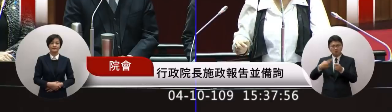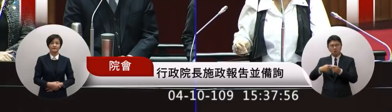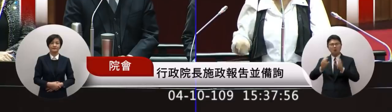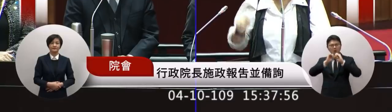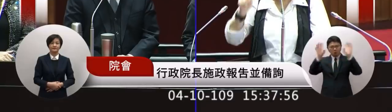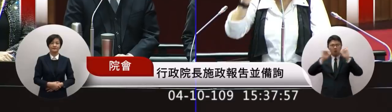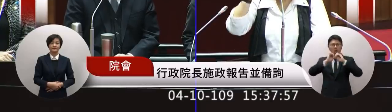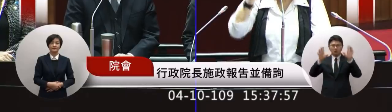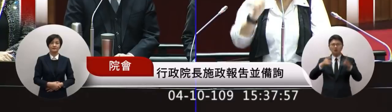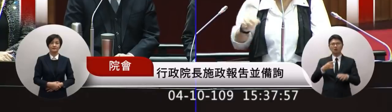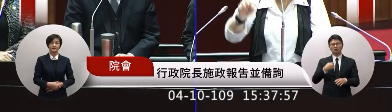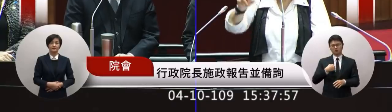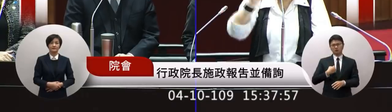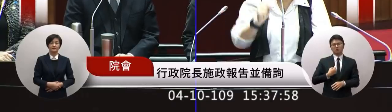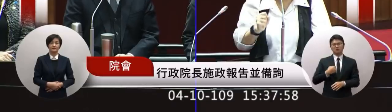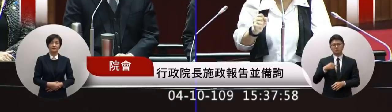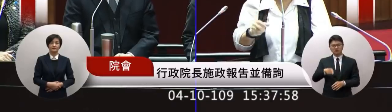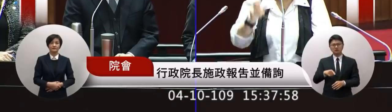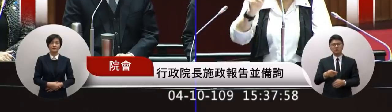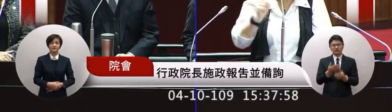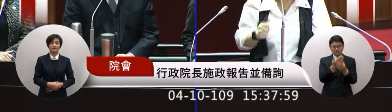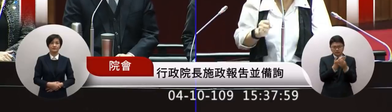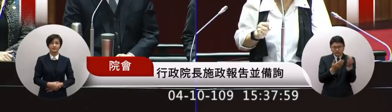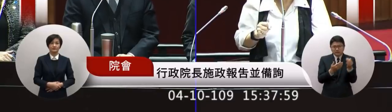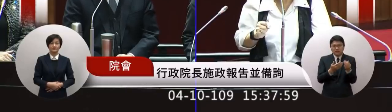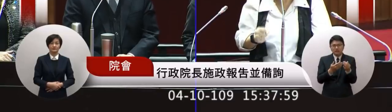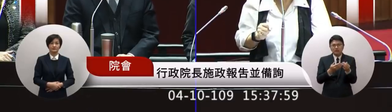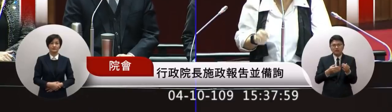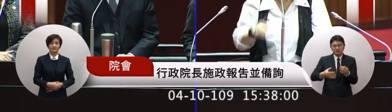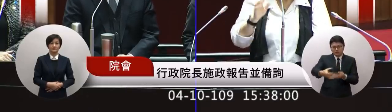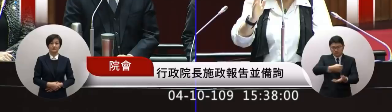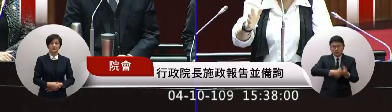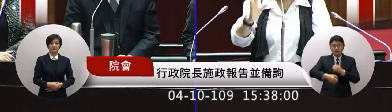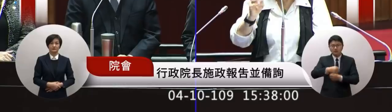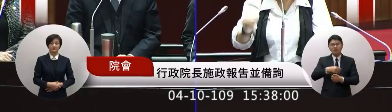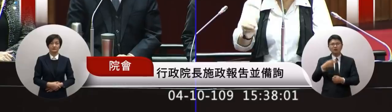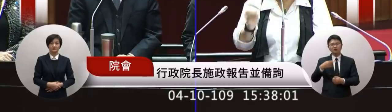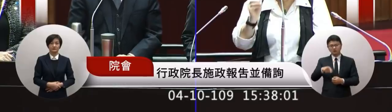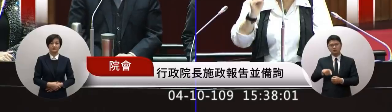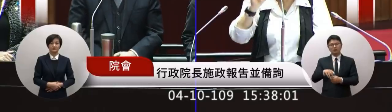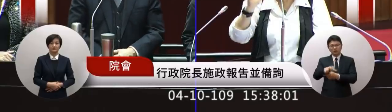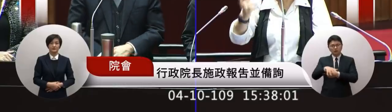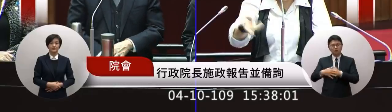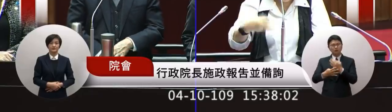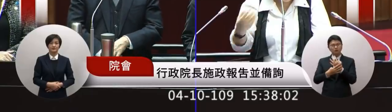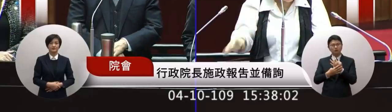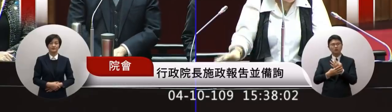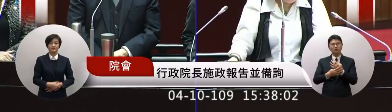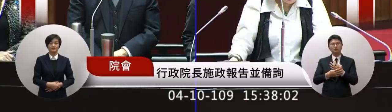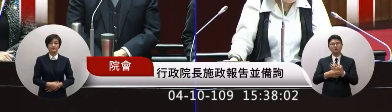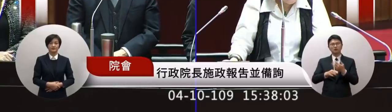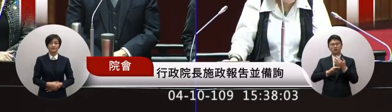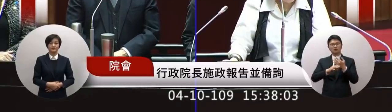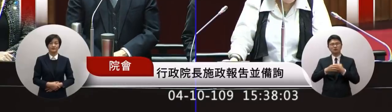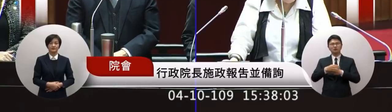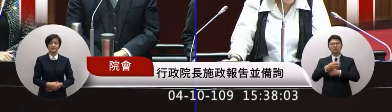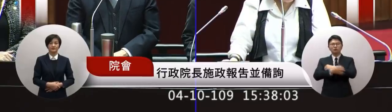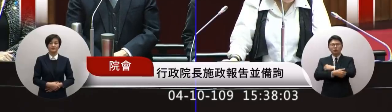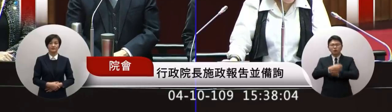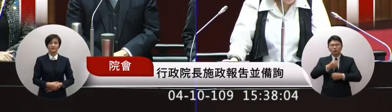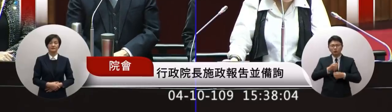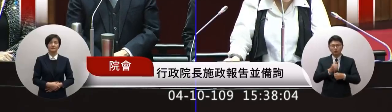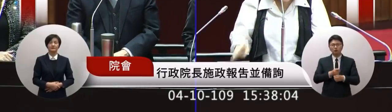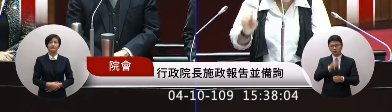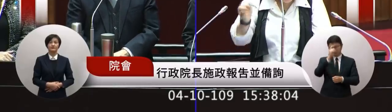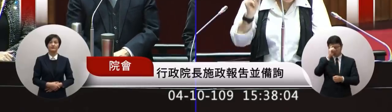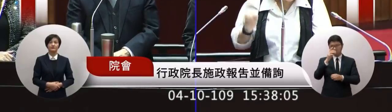啊，我们那个采茶的啦哈，我们的农业的义工哦，拜托政府一定要更弹性、更开放哈。